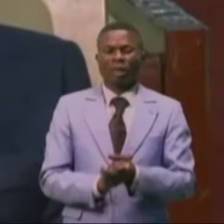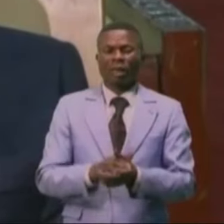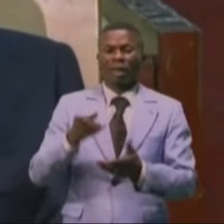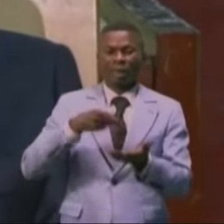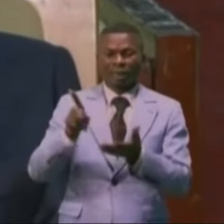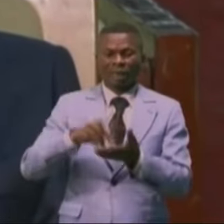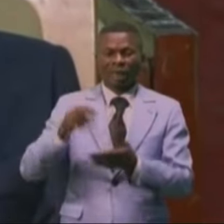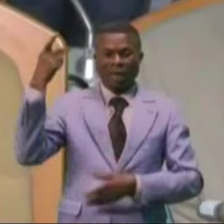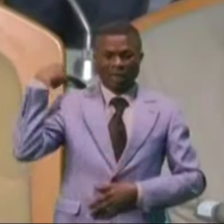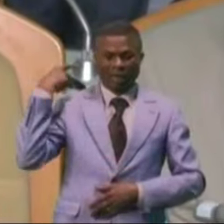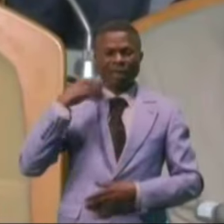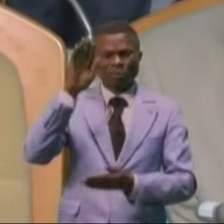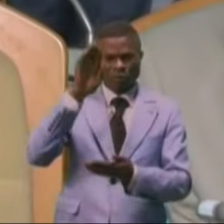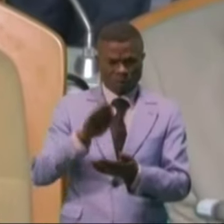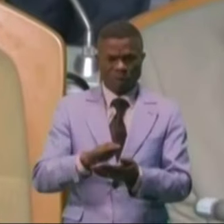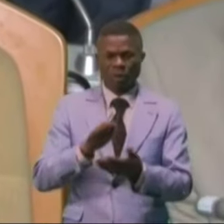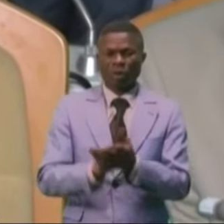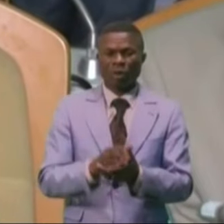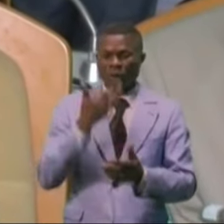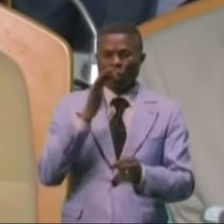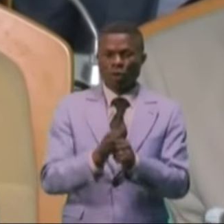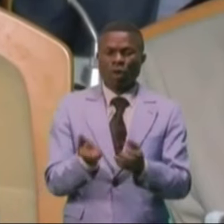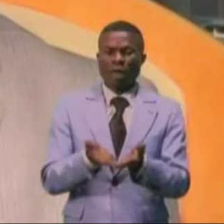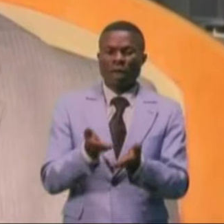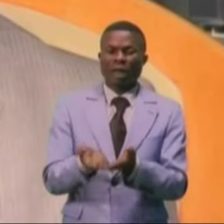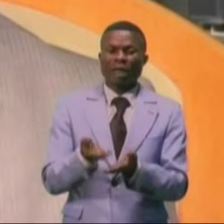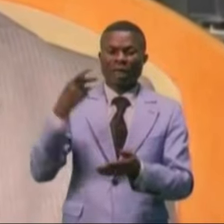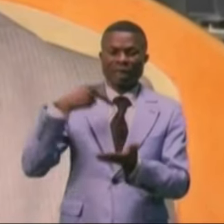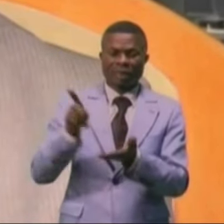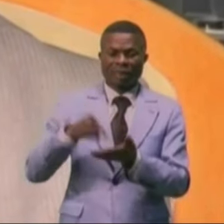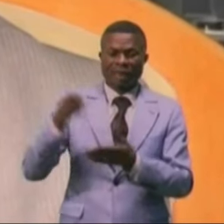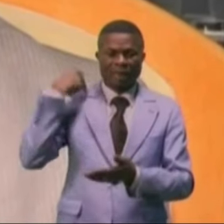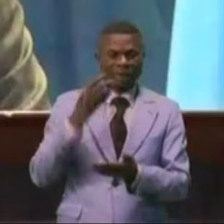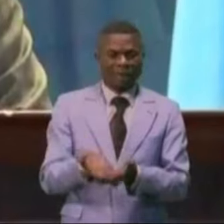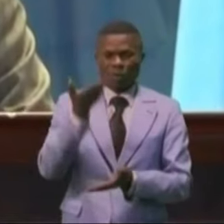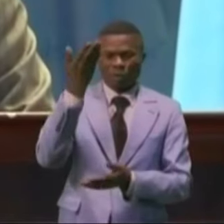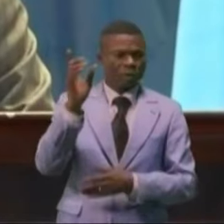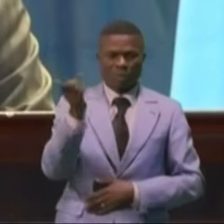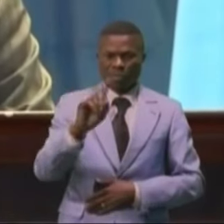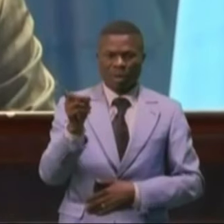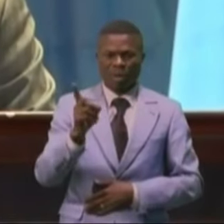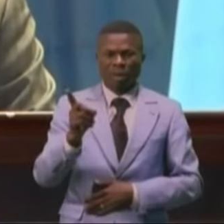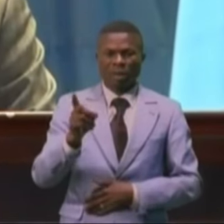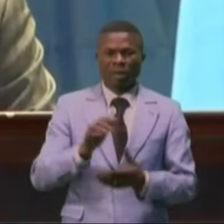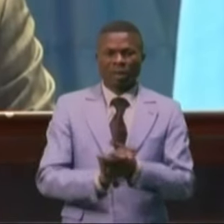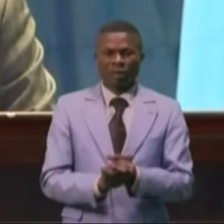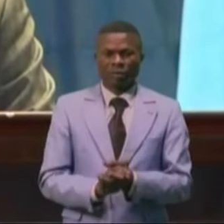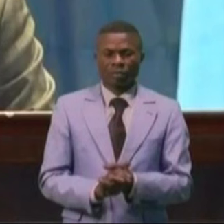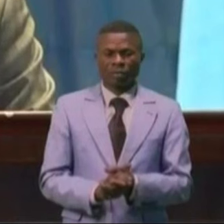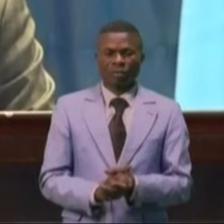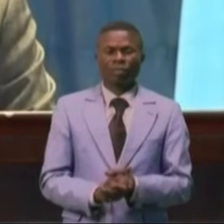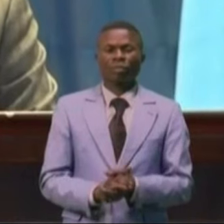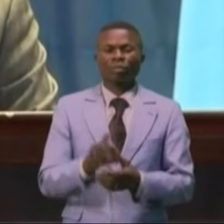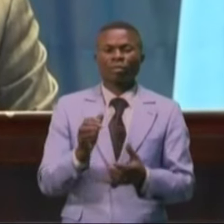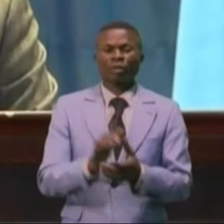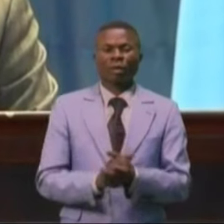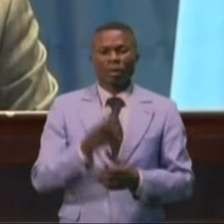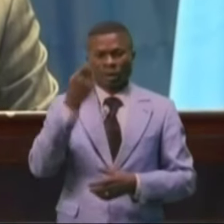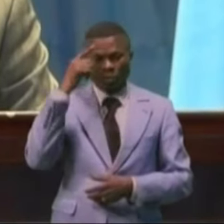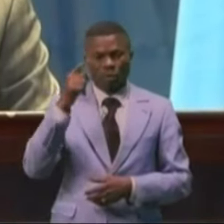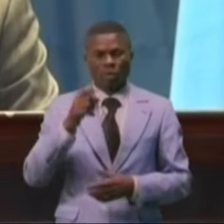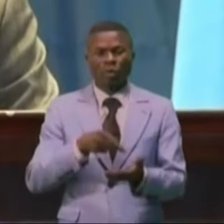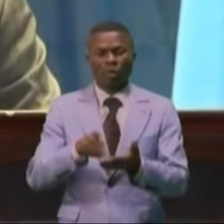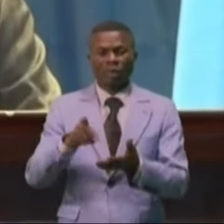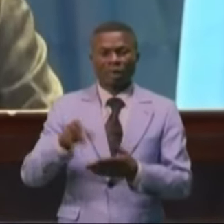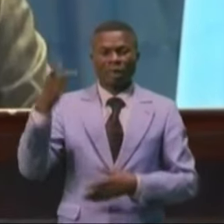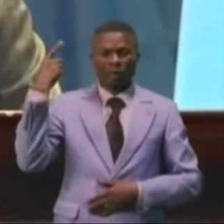a rassuré qu'il n'y aura pas d'augmentation de salaire pendant cet exercice. Clarification, les députés